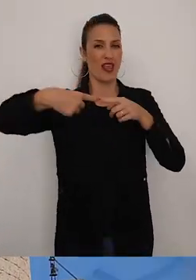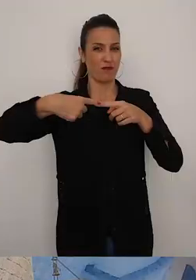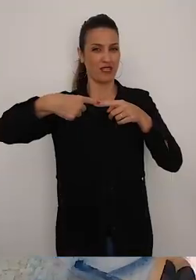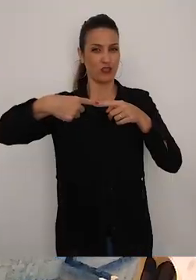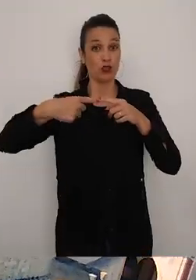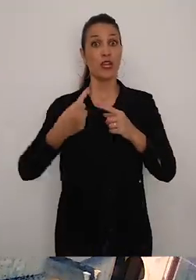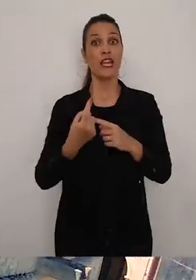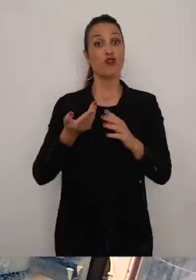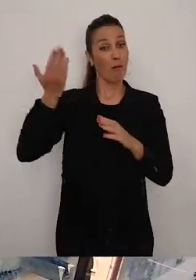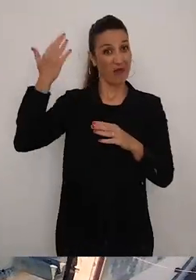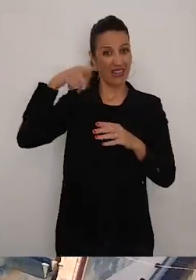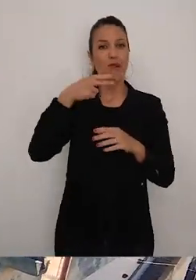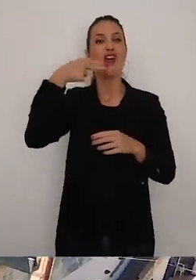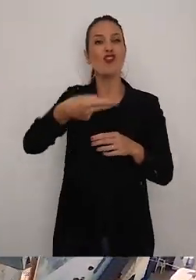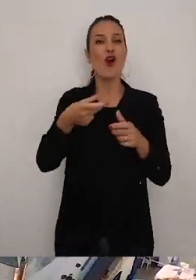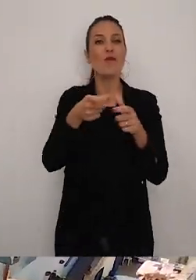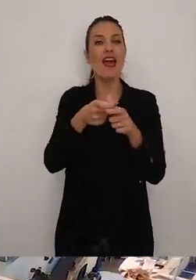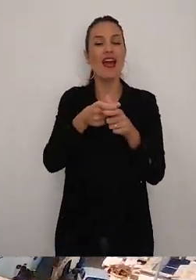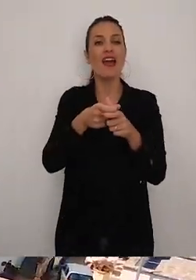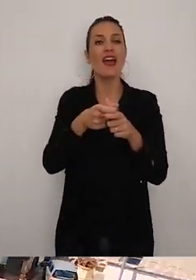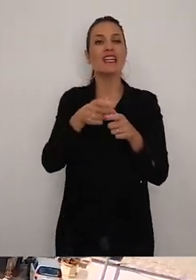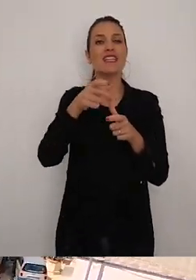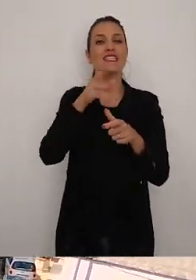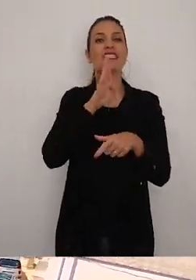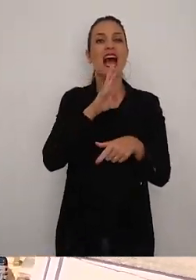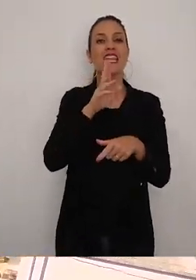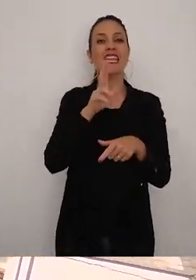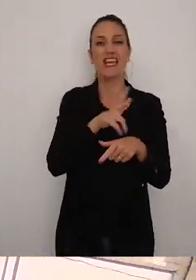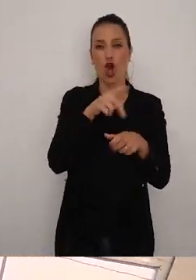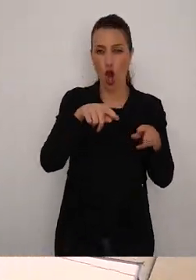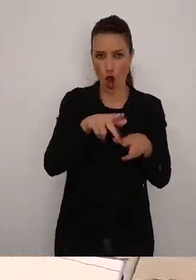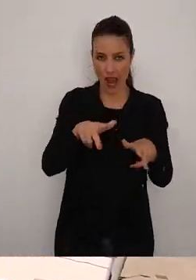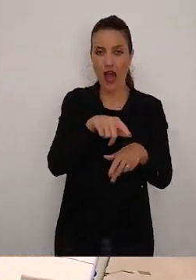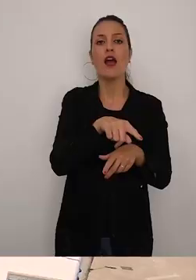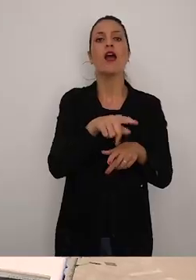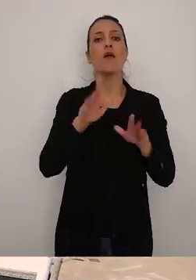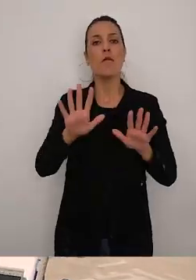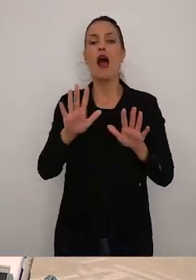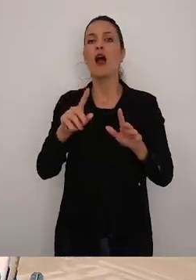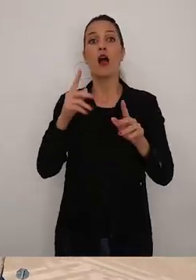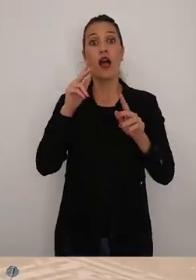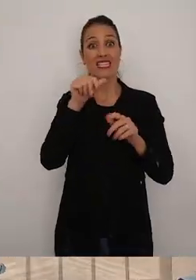San Nicola, l'antica Palmariggi, ma dell'intero territorio di Otranto.